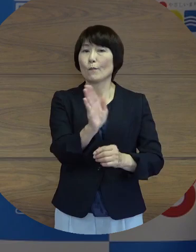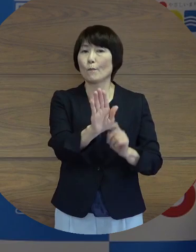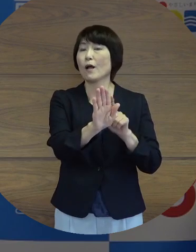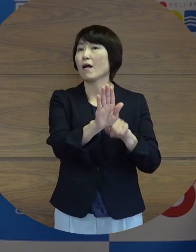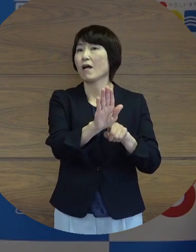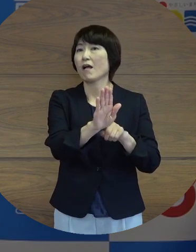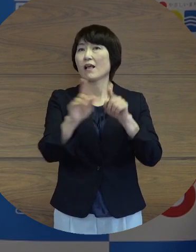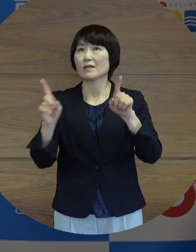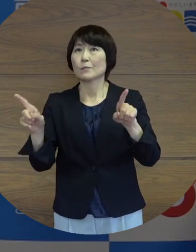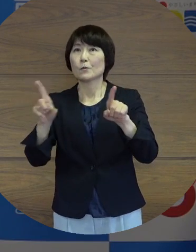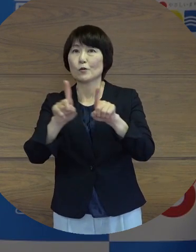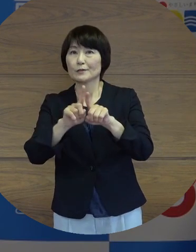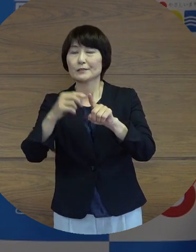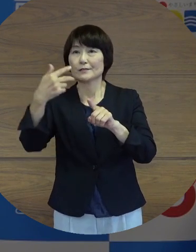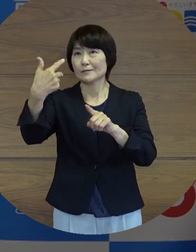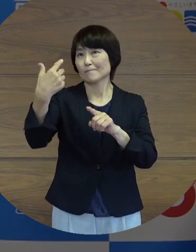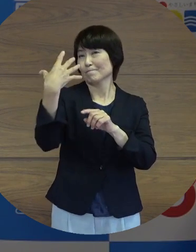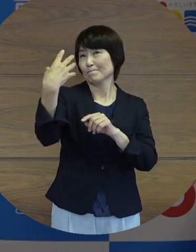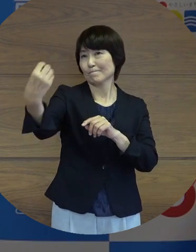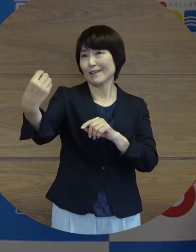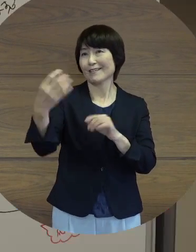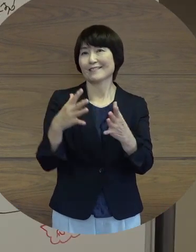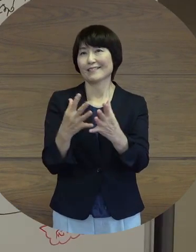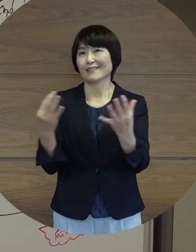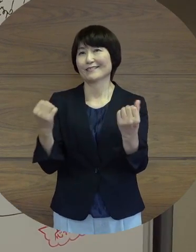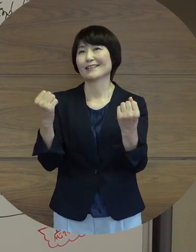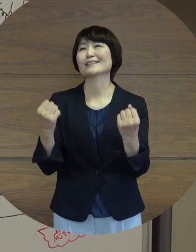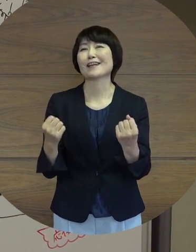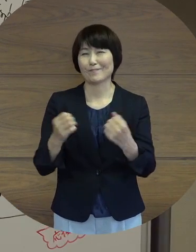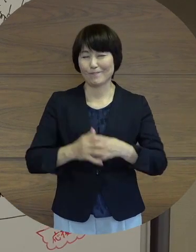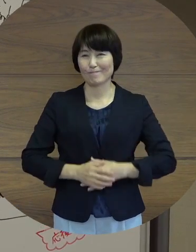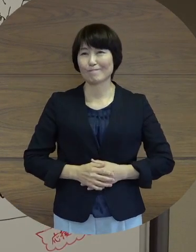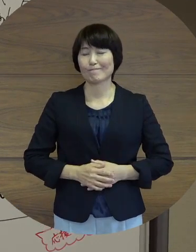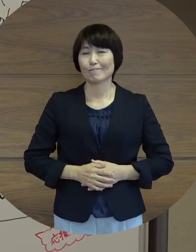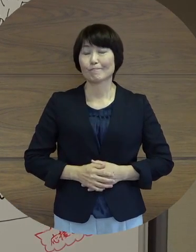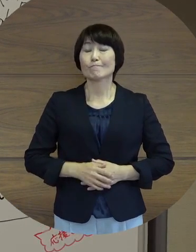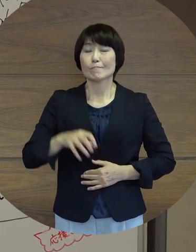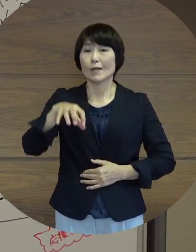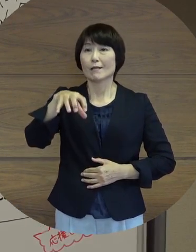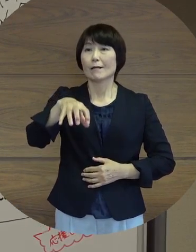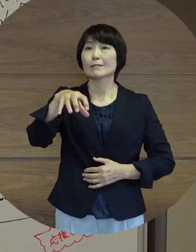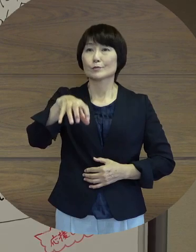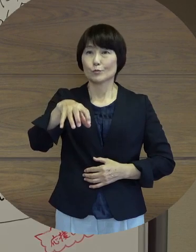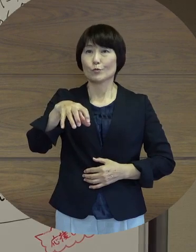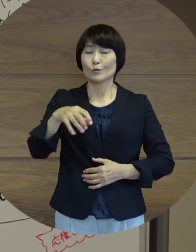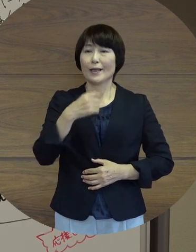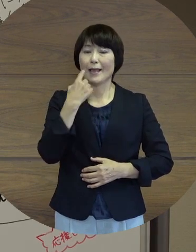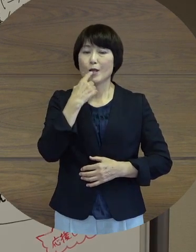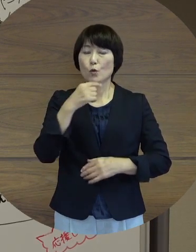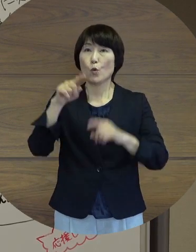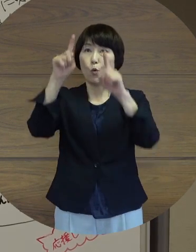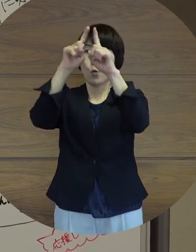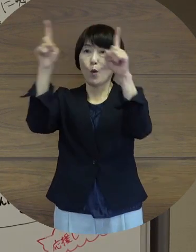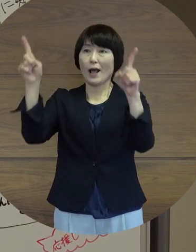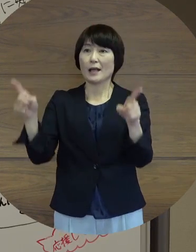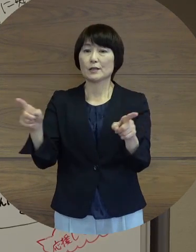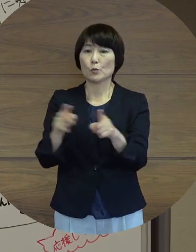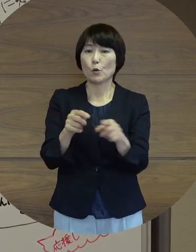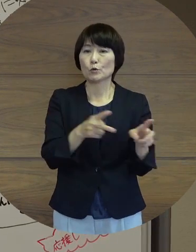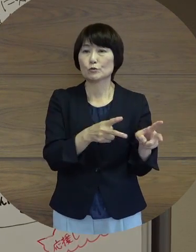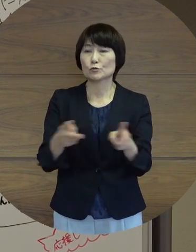々も、たくさん、いらっしゃいました。さらに、会場で、ホワイトボードを用意いたしまして